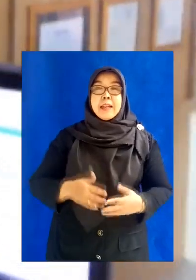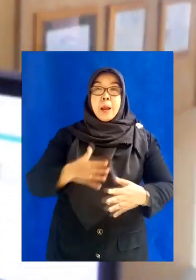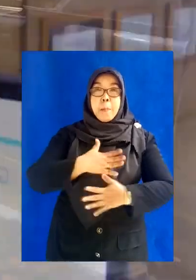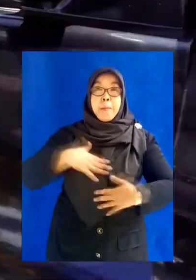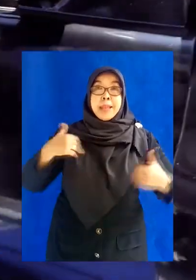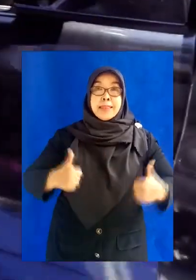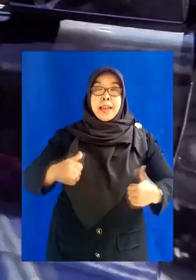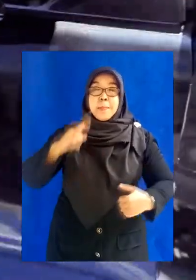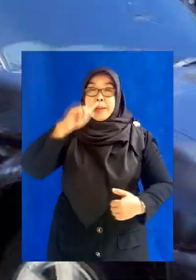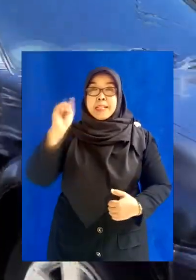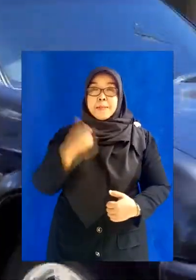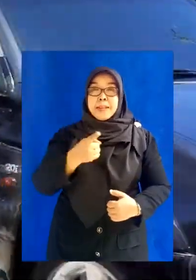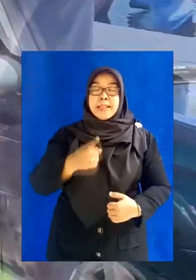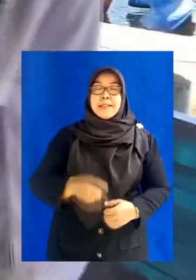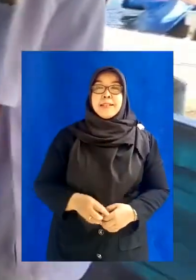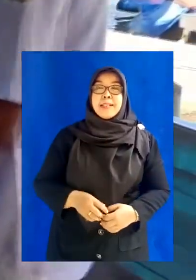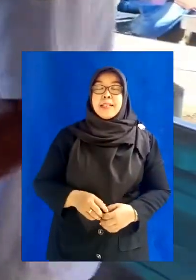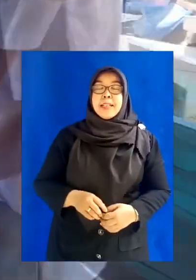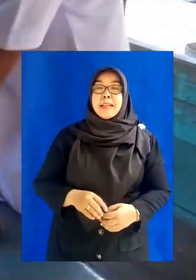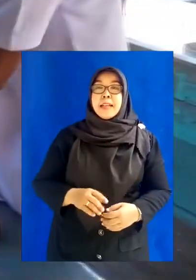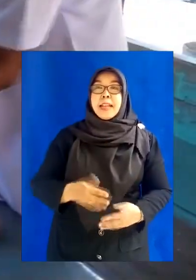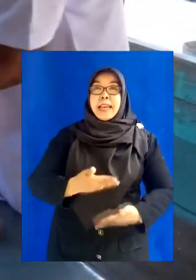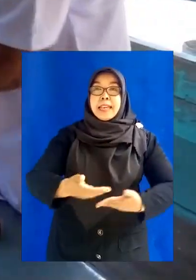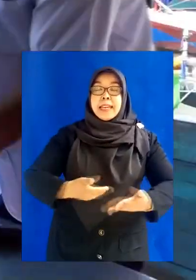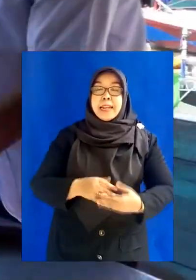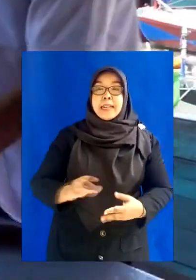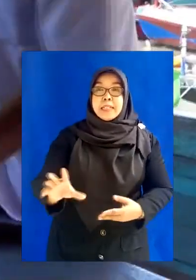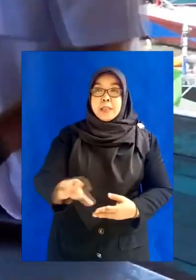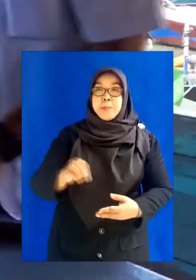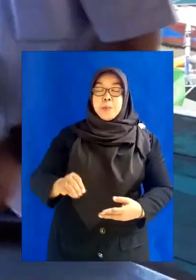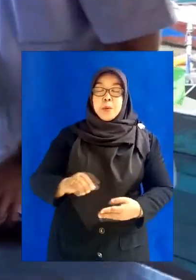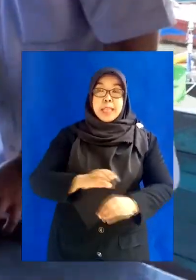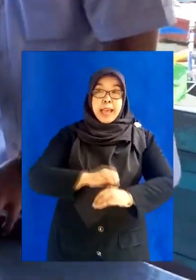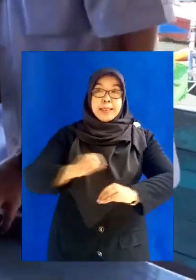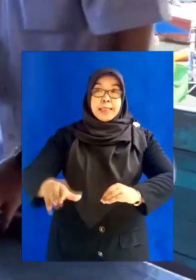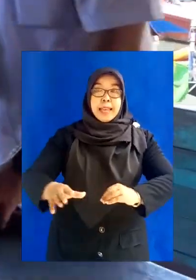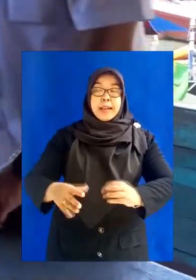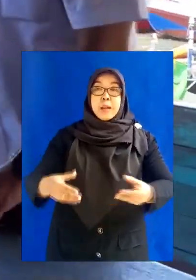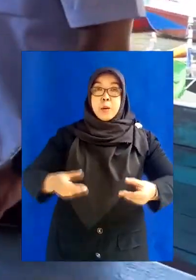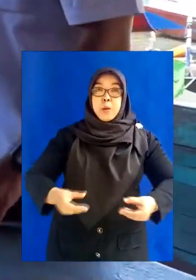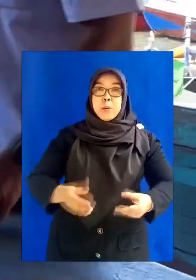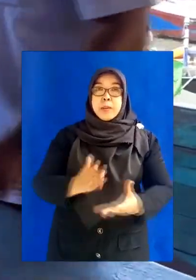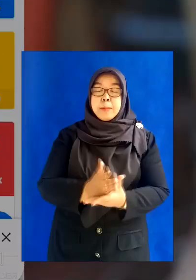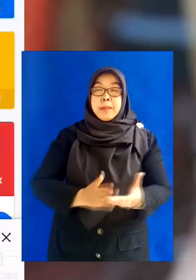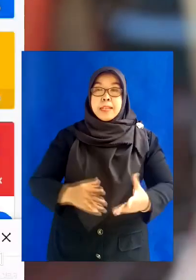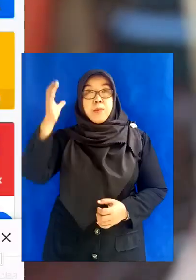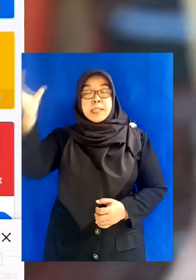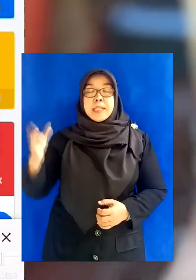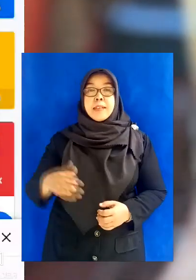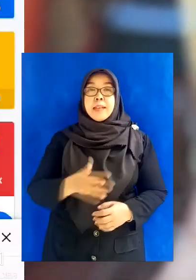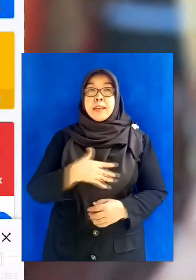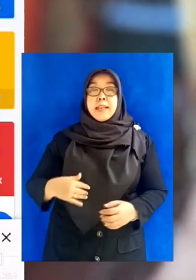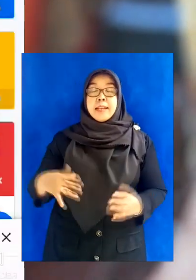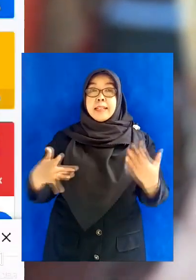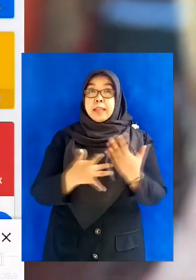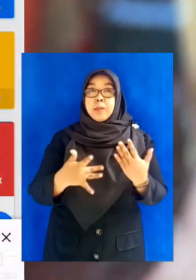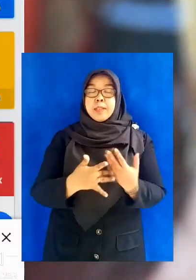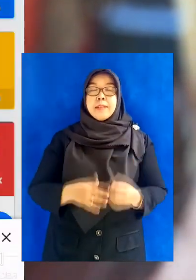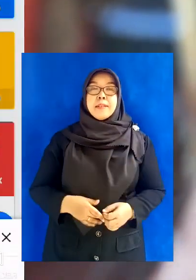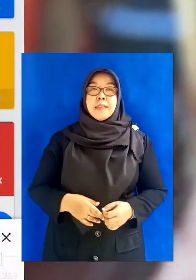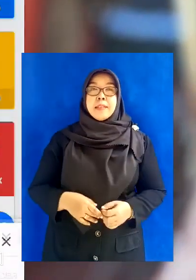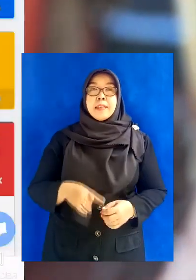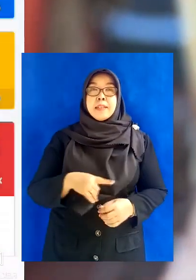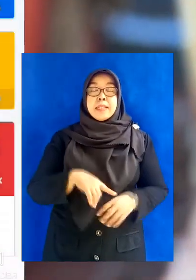layanan Mantep Express, yakni layanan jemput dan antar dokumen bagi pengguna kelompok rentan. Di era digital